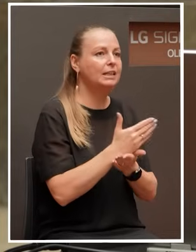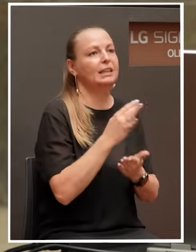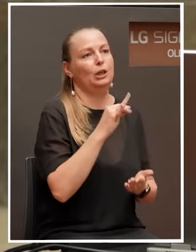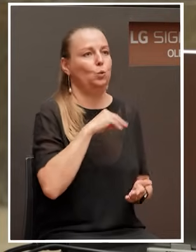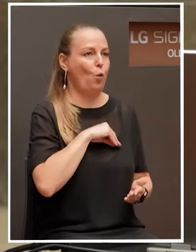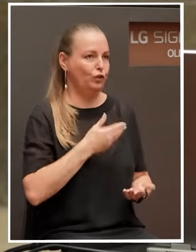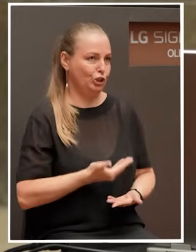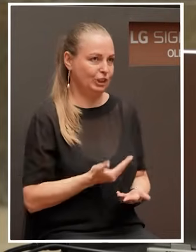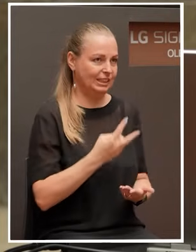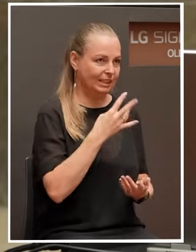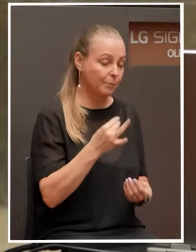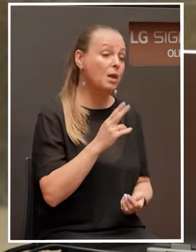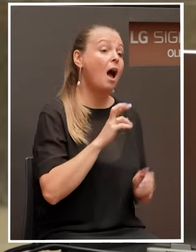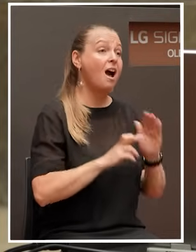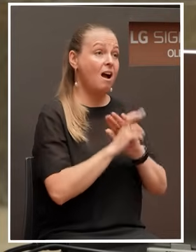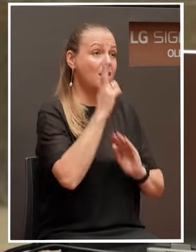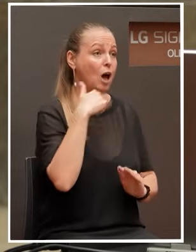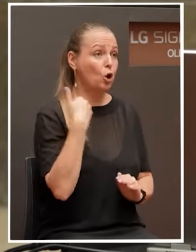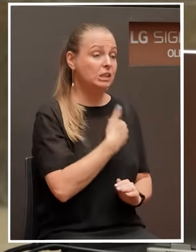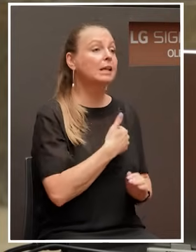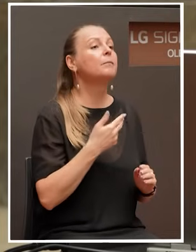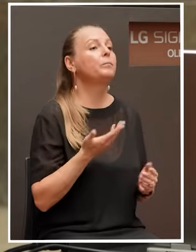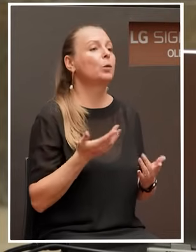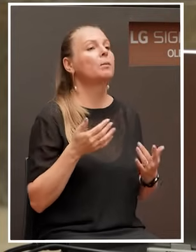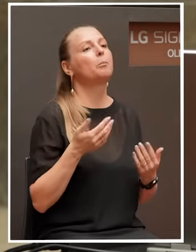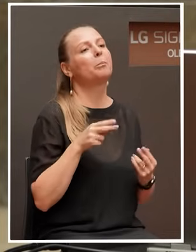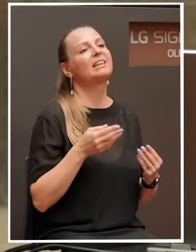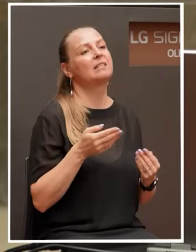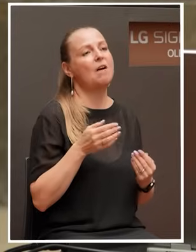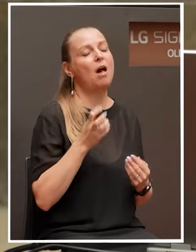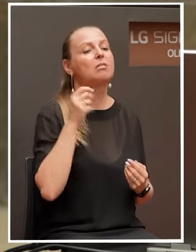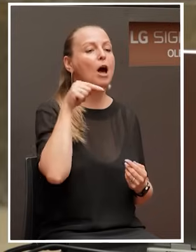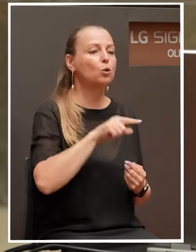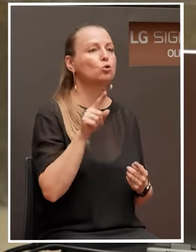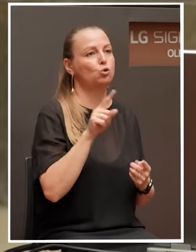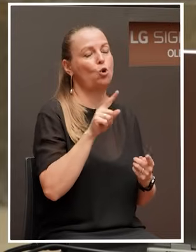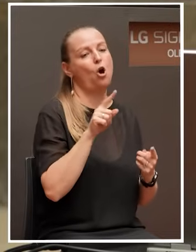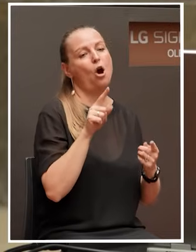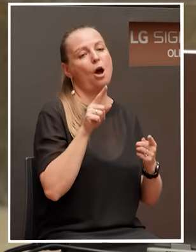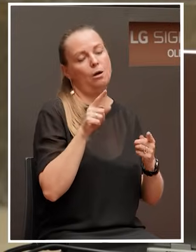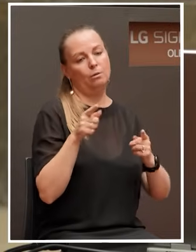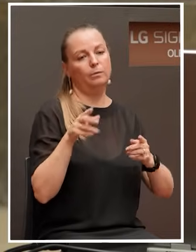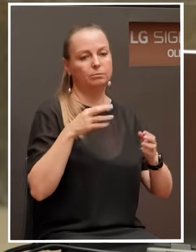время католицизм не без успеха претендовал на то, чтобы объединять всех французов вне зависимости от их политических